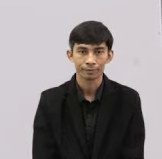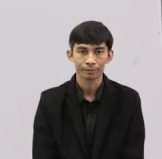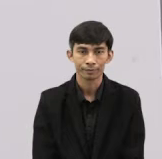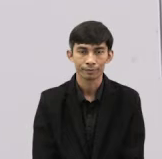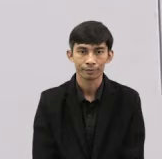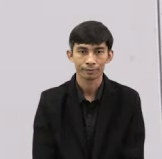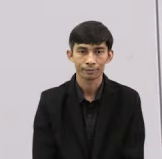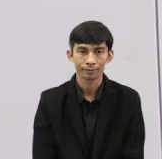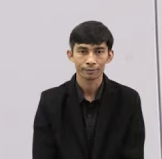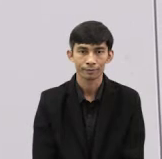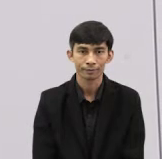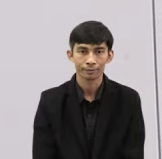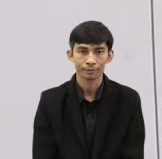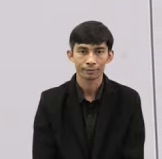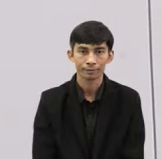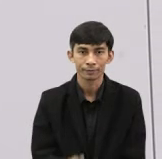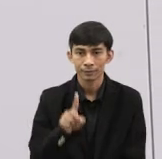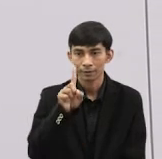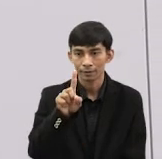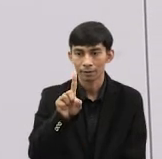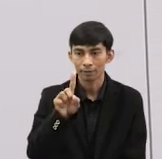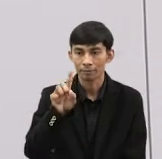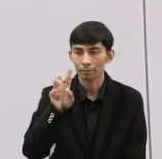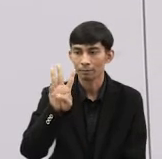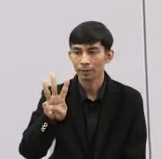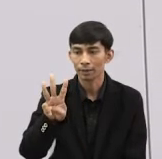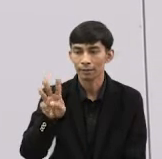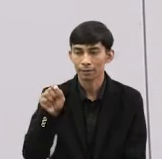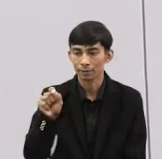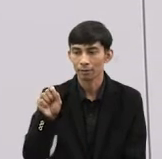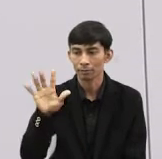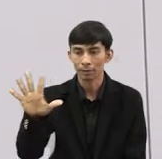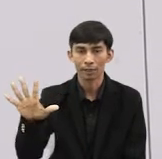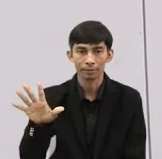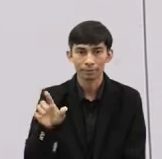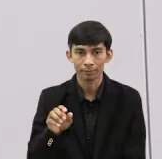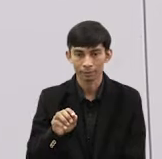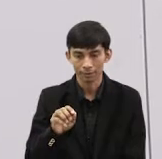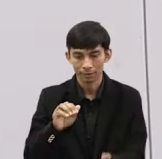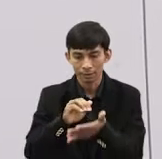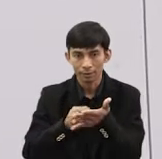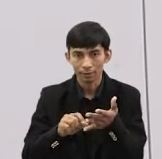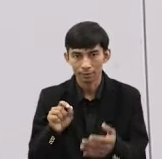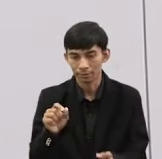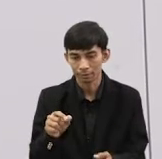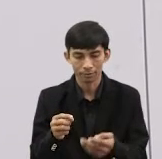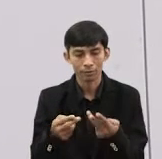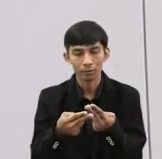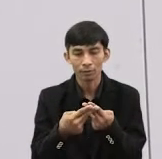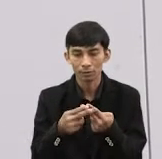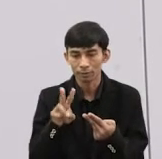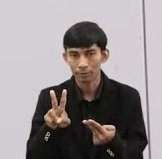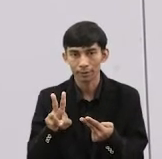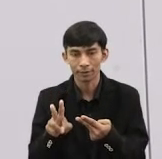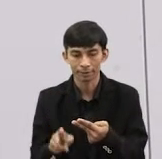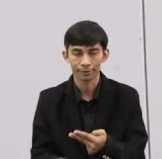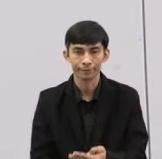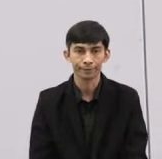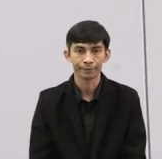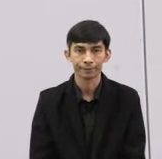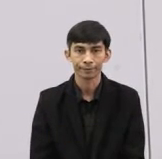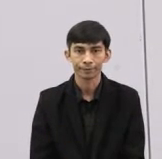đọc bấy cho phạm chà đó nâng tu tì pì chùm nôn phần mán